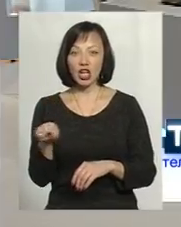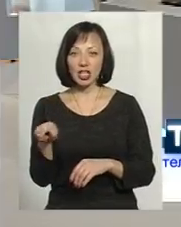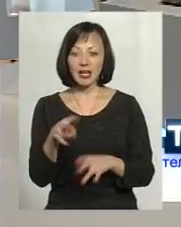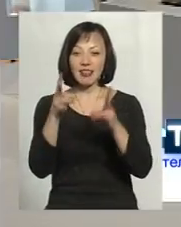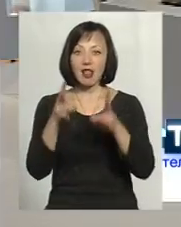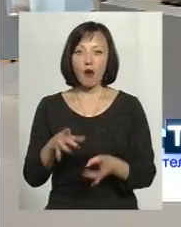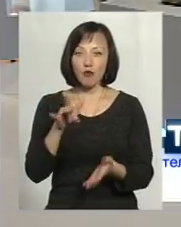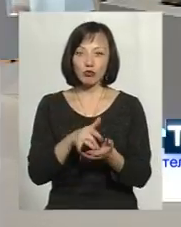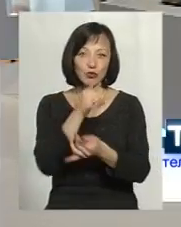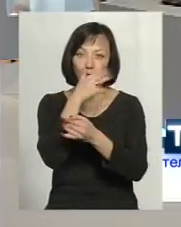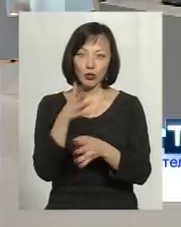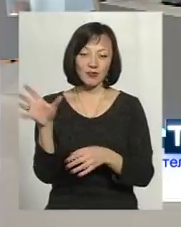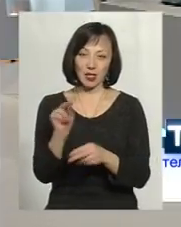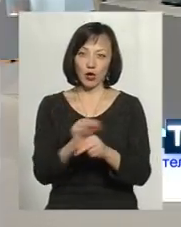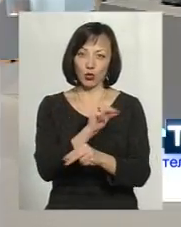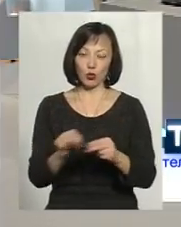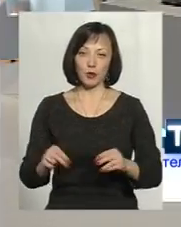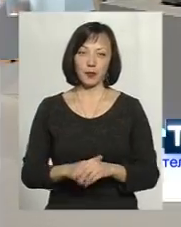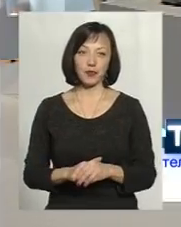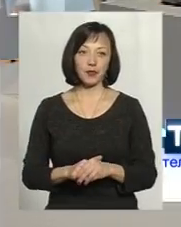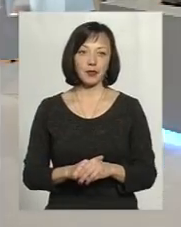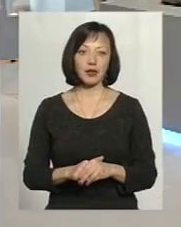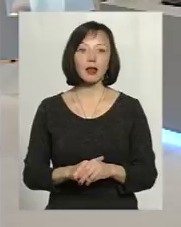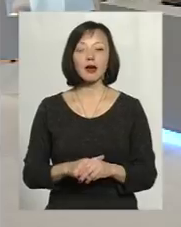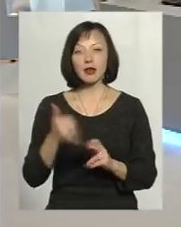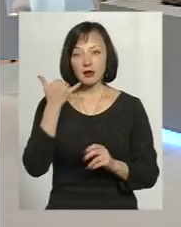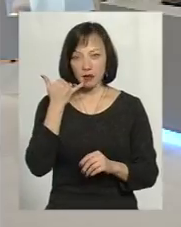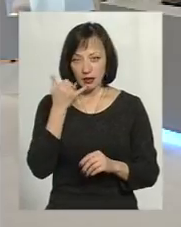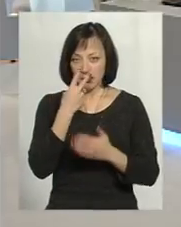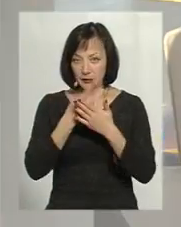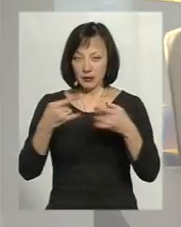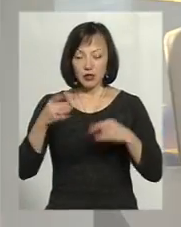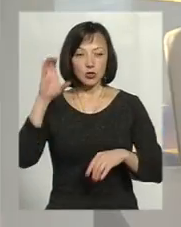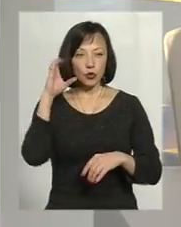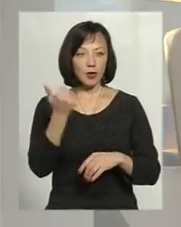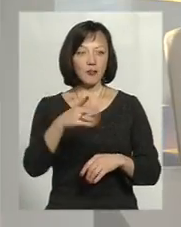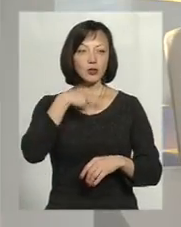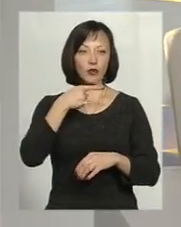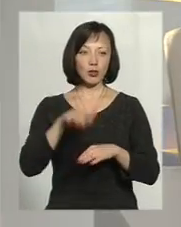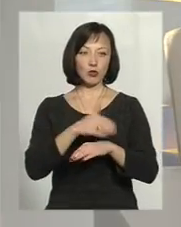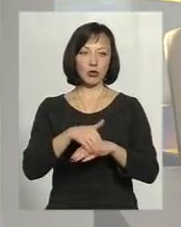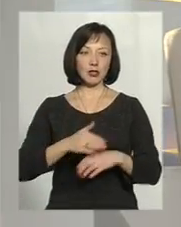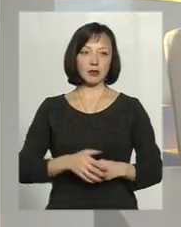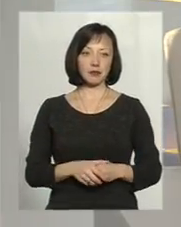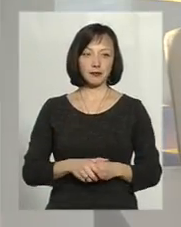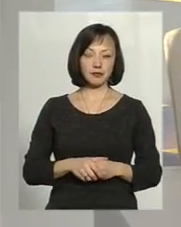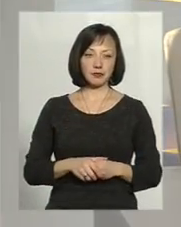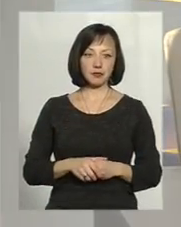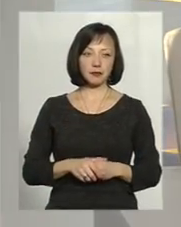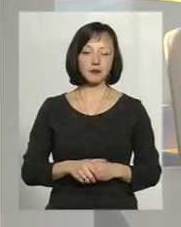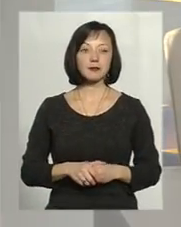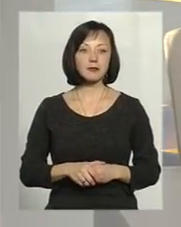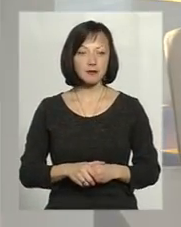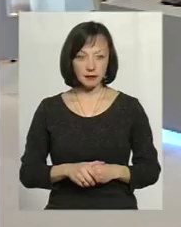можемо, лікуємо всіх, хто звертається. Дякую за відповідь. 619060. Слухаємо вас. Говоріть, будь ласка.